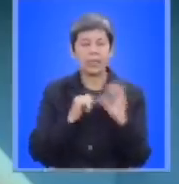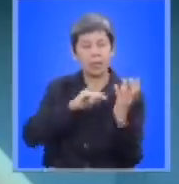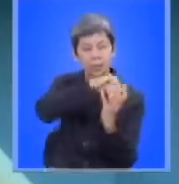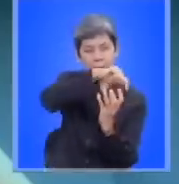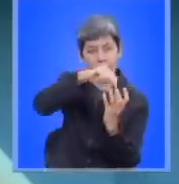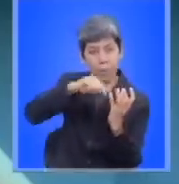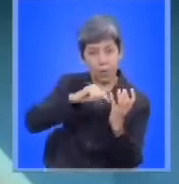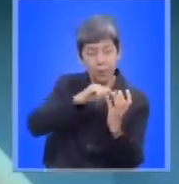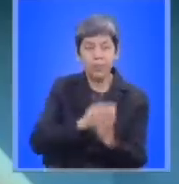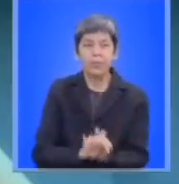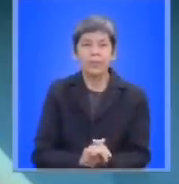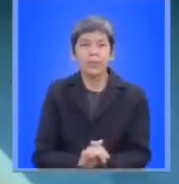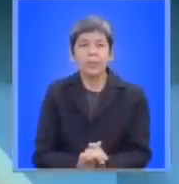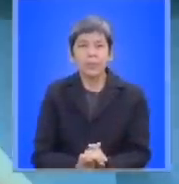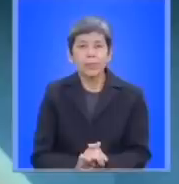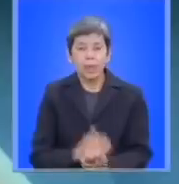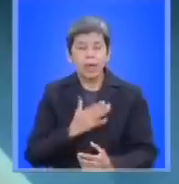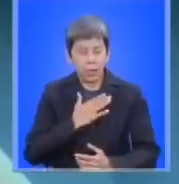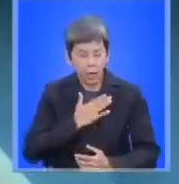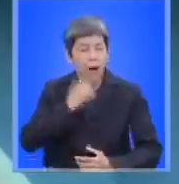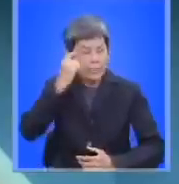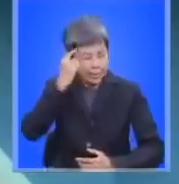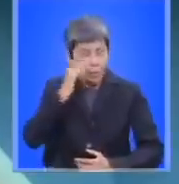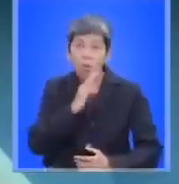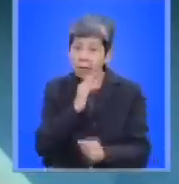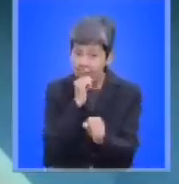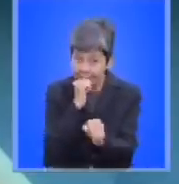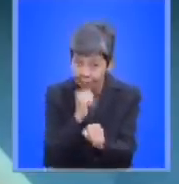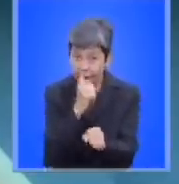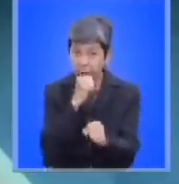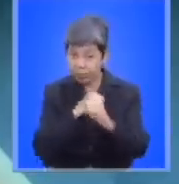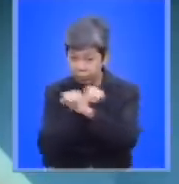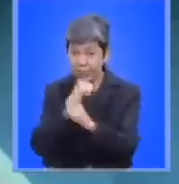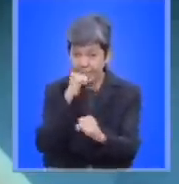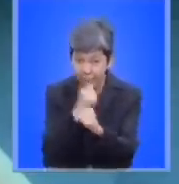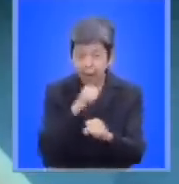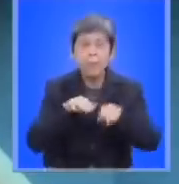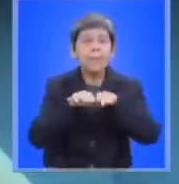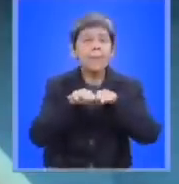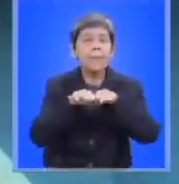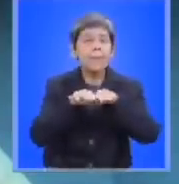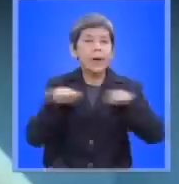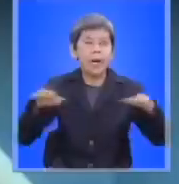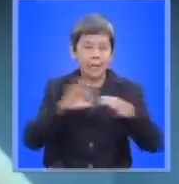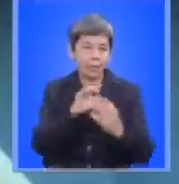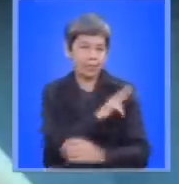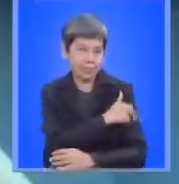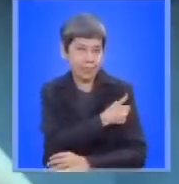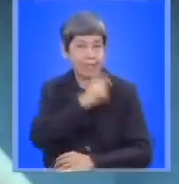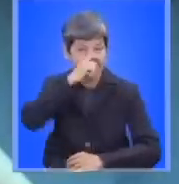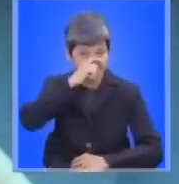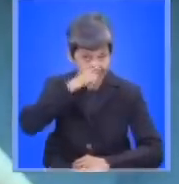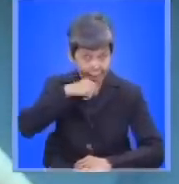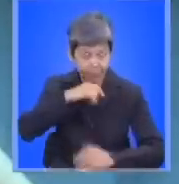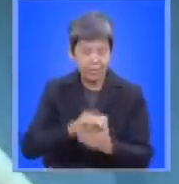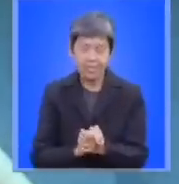นะครับแล้วก็หวังว่าถ้าทำได้นะครับมาตรฐานการสาธารณสุขการแพทย์ของไทย